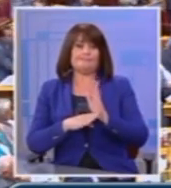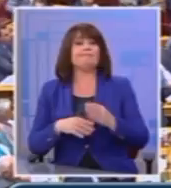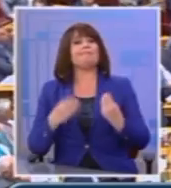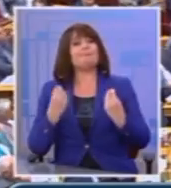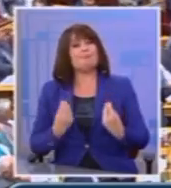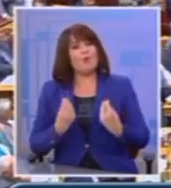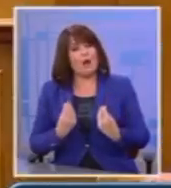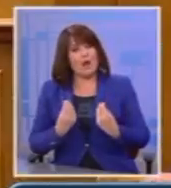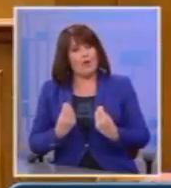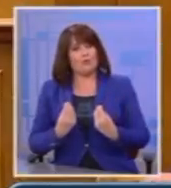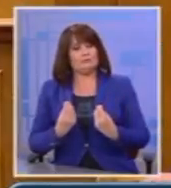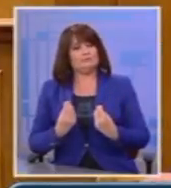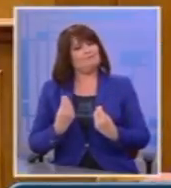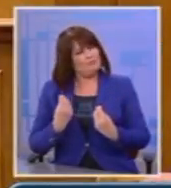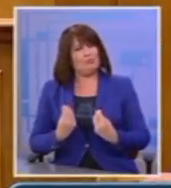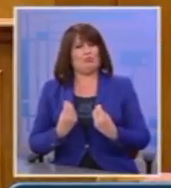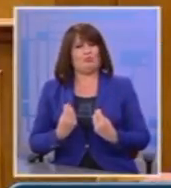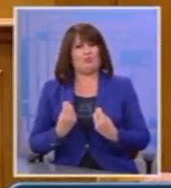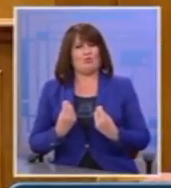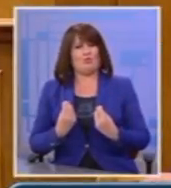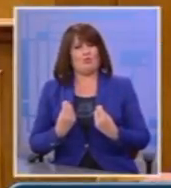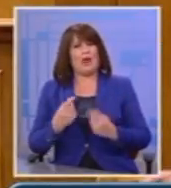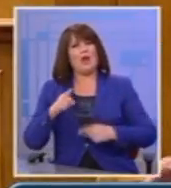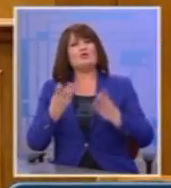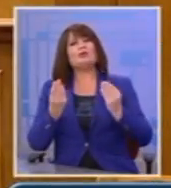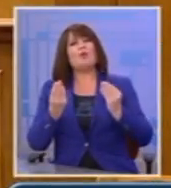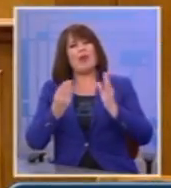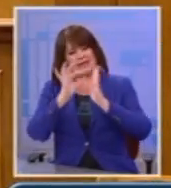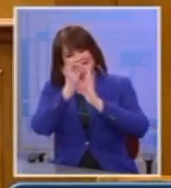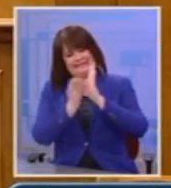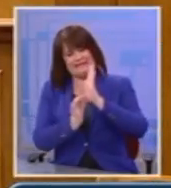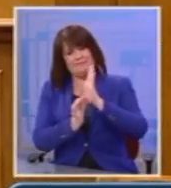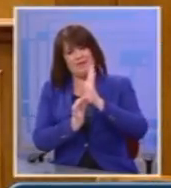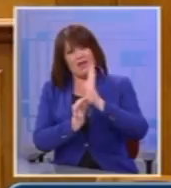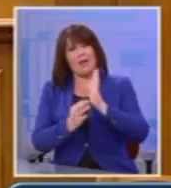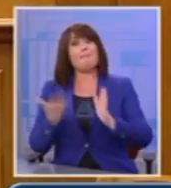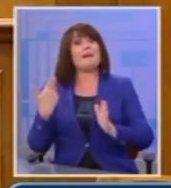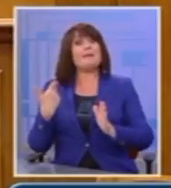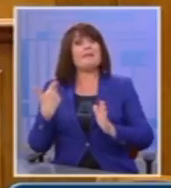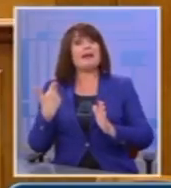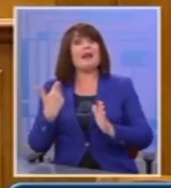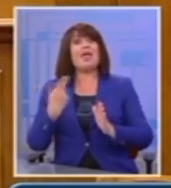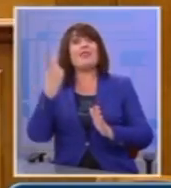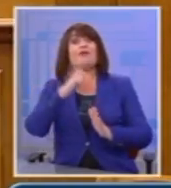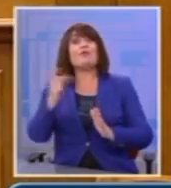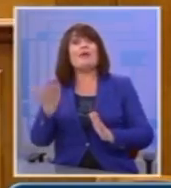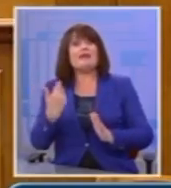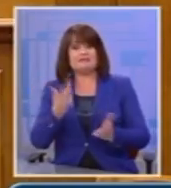Καλύτερο μεν στα σημεία, σε αρκετά σημεία από αυτό που τέθηκε τελεσυγγραφικά πριν 15